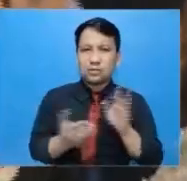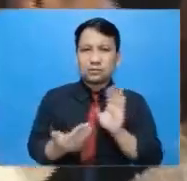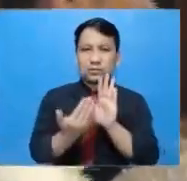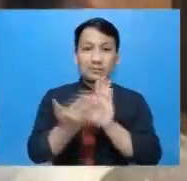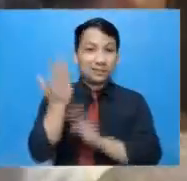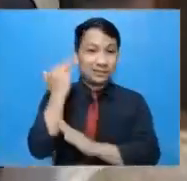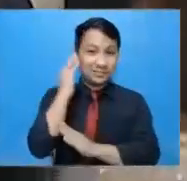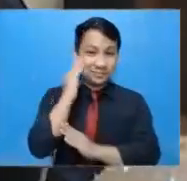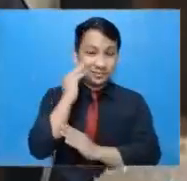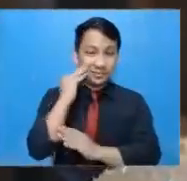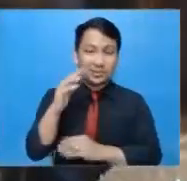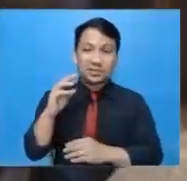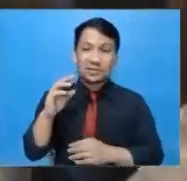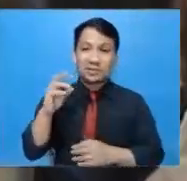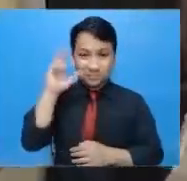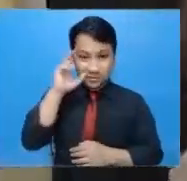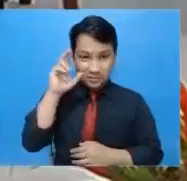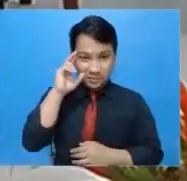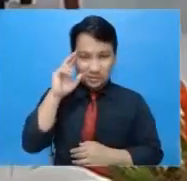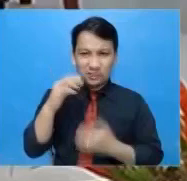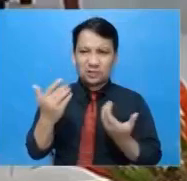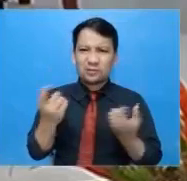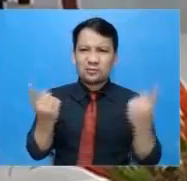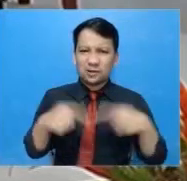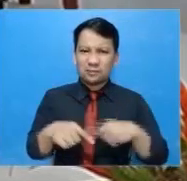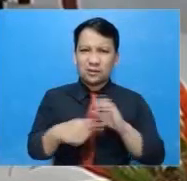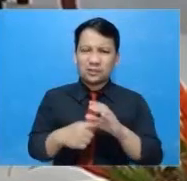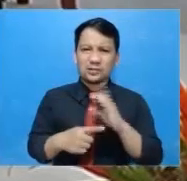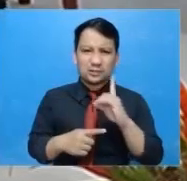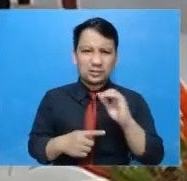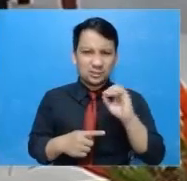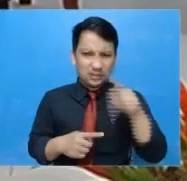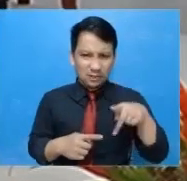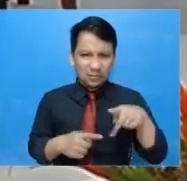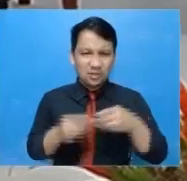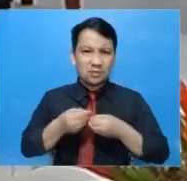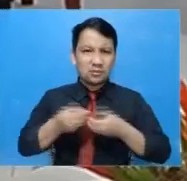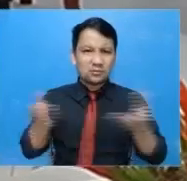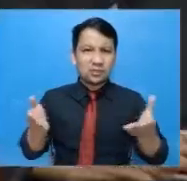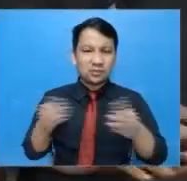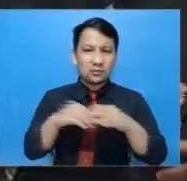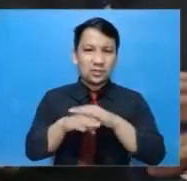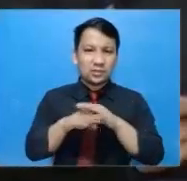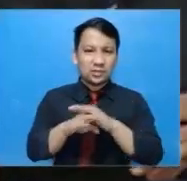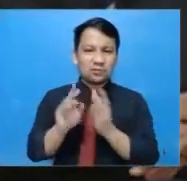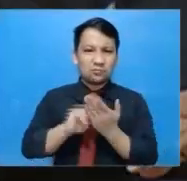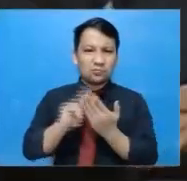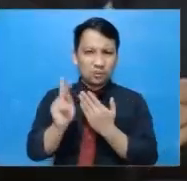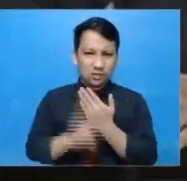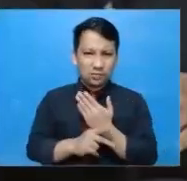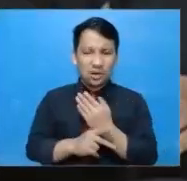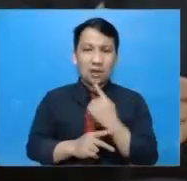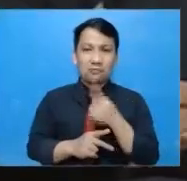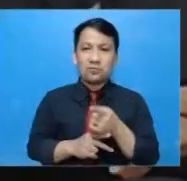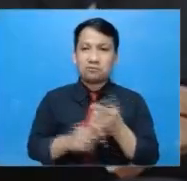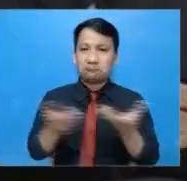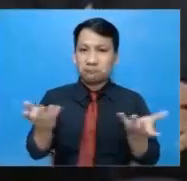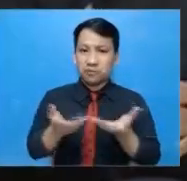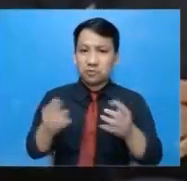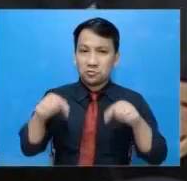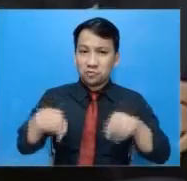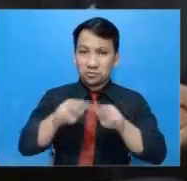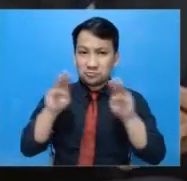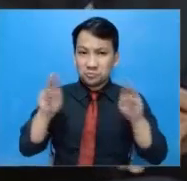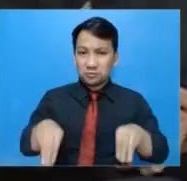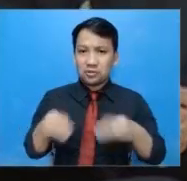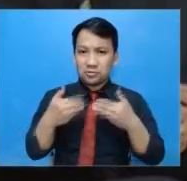Pangulo. Kabilang na rin dyan ang kontrobersya sa DAP o ang Disbursement Acceleration Program. At kahit wala na sa Malacanang,